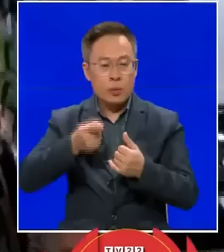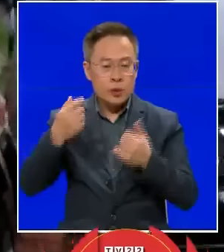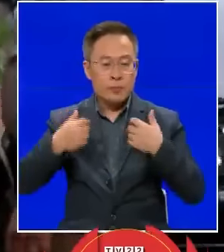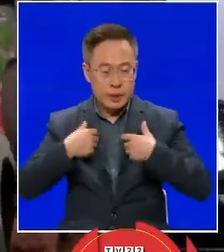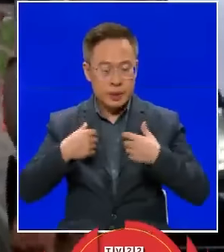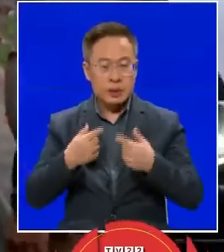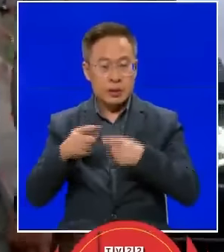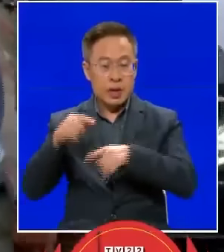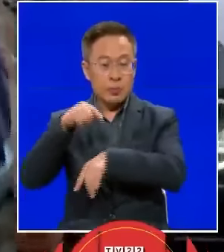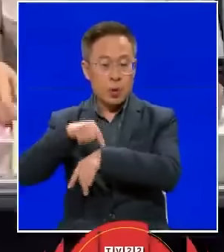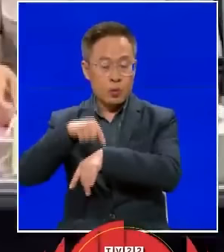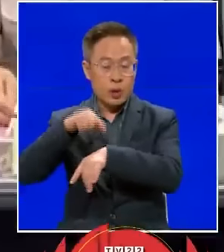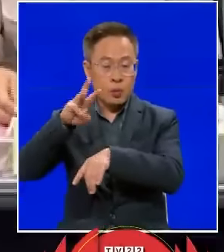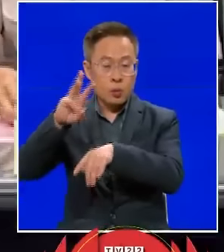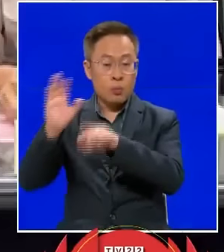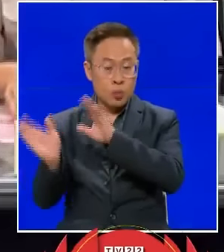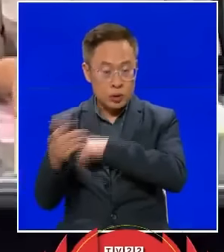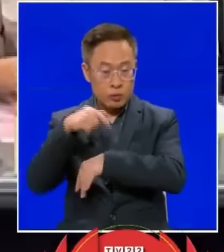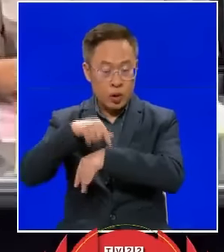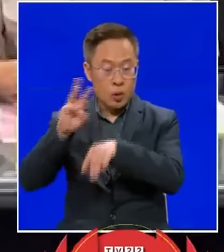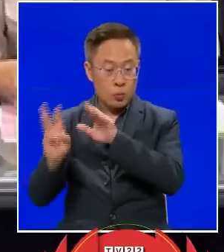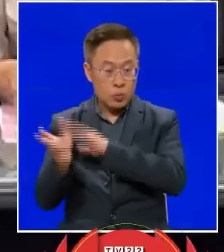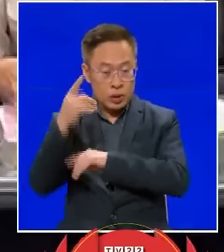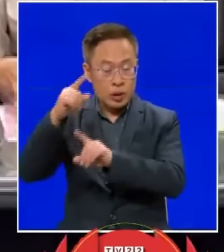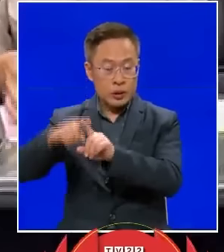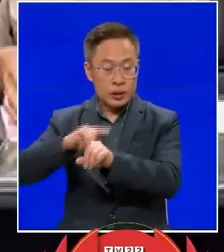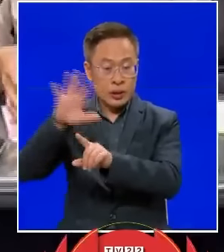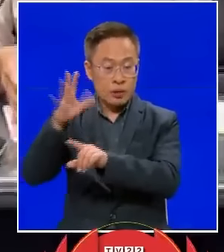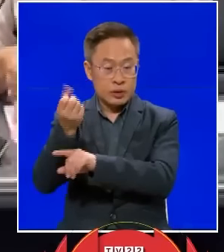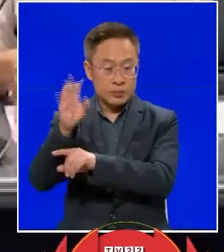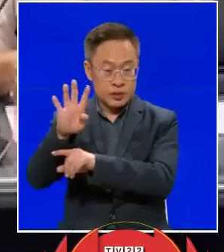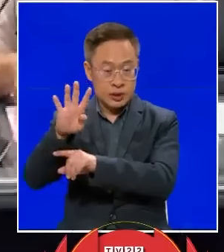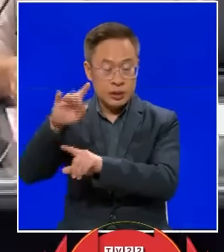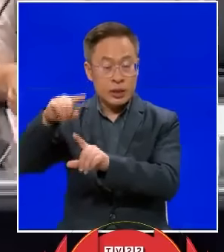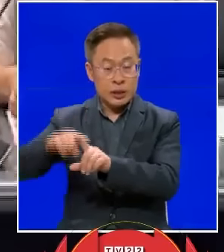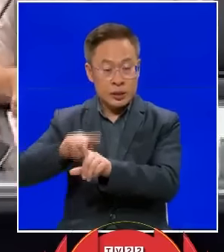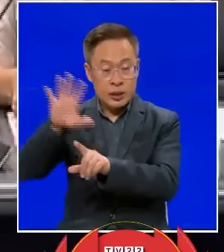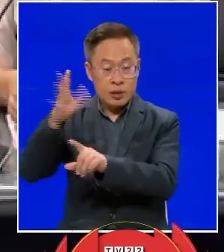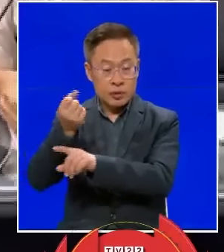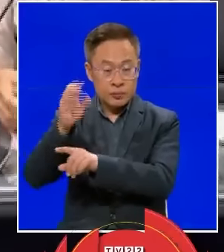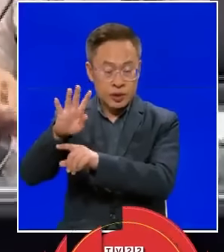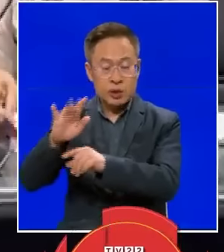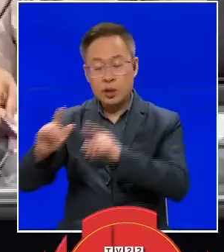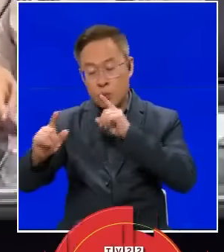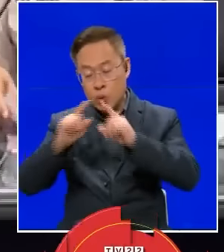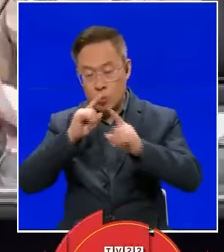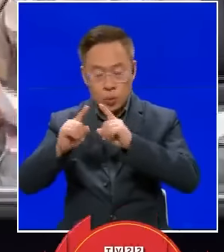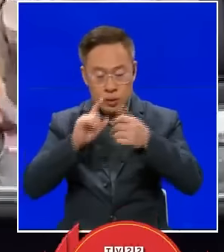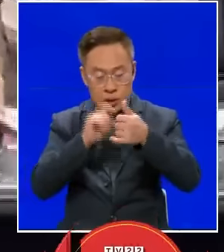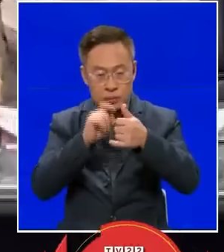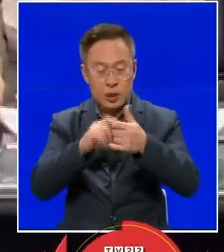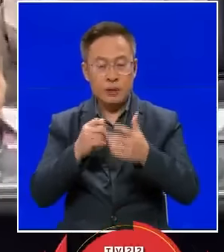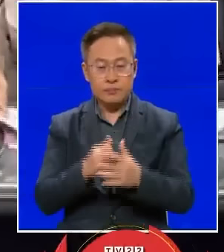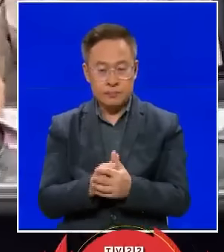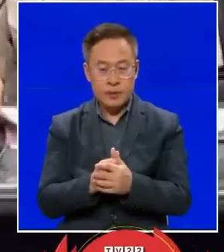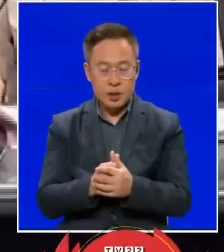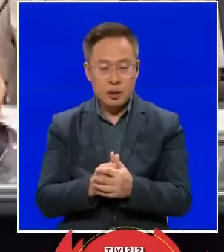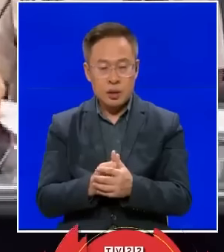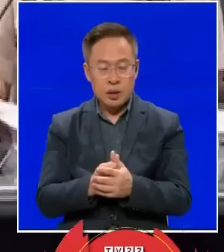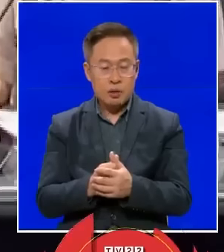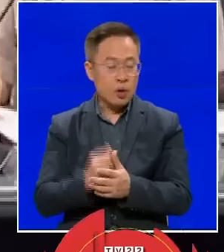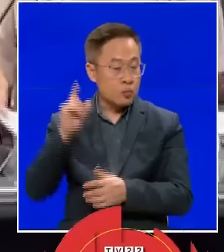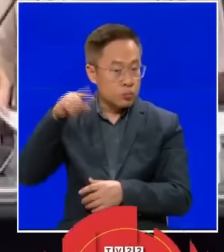ตอน 6:00นครับ 6:00นเลยของวันที่ 14พฤษภาคมกำลังพูดคุยกันตามปกตินะครับแต่ในรายละเอียดบอกว่าเหมือนคุย